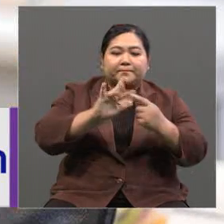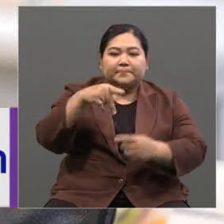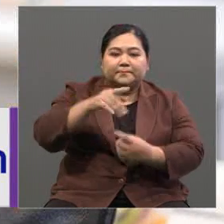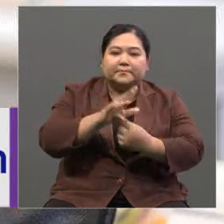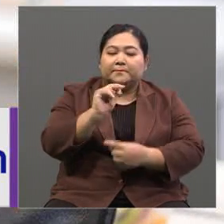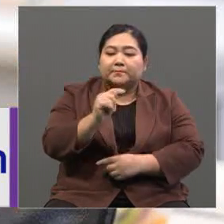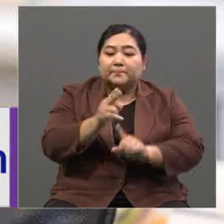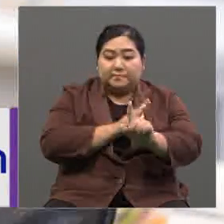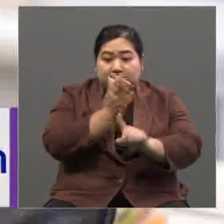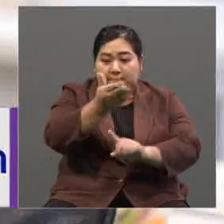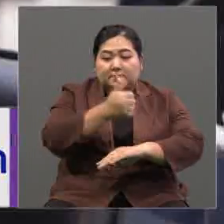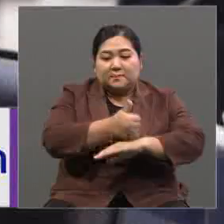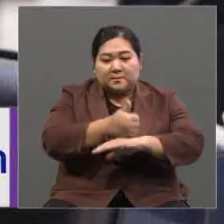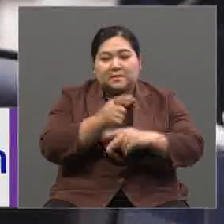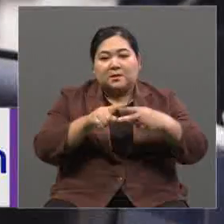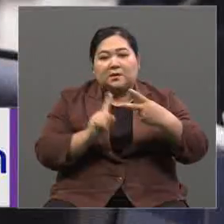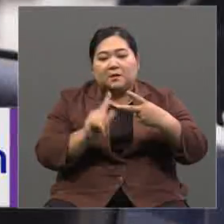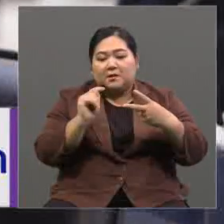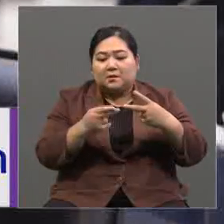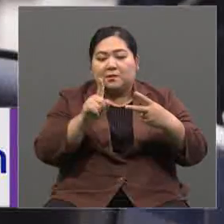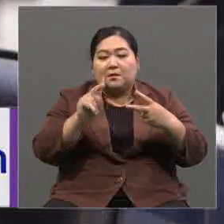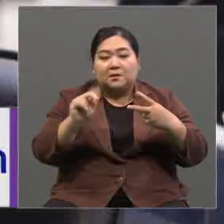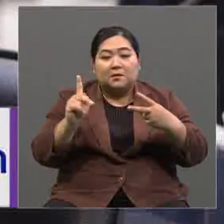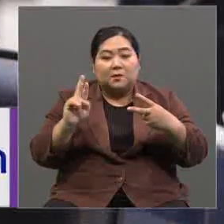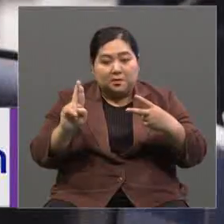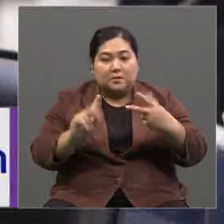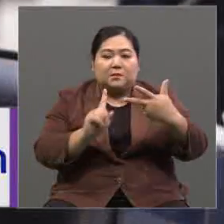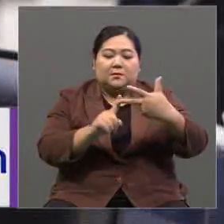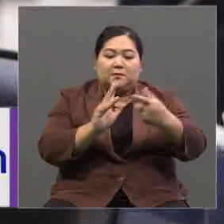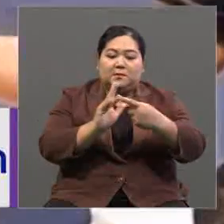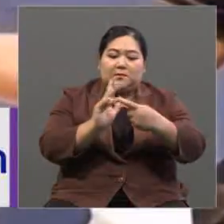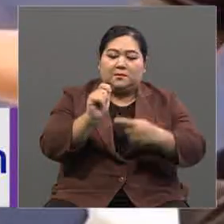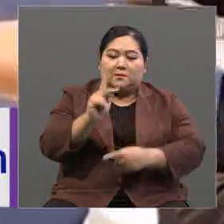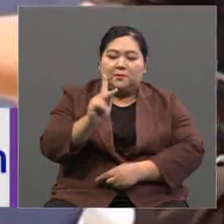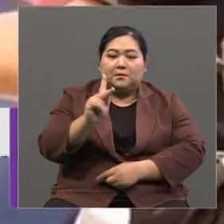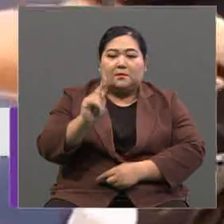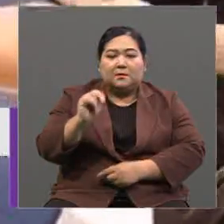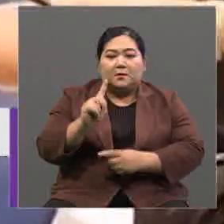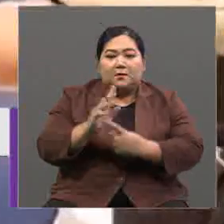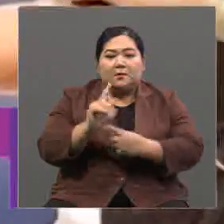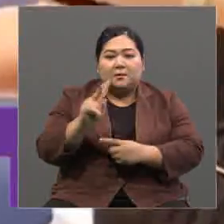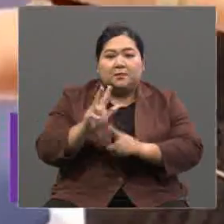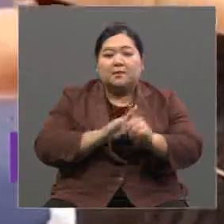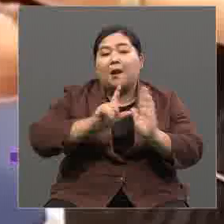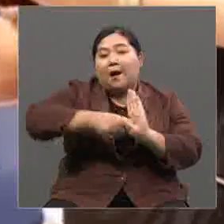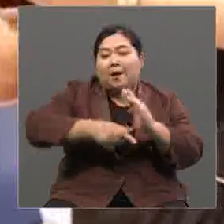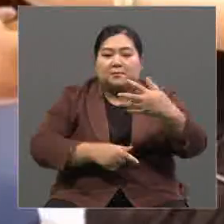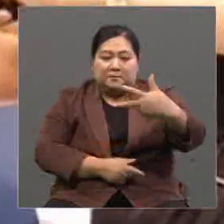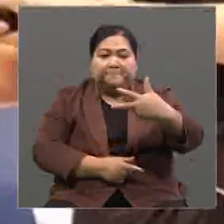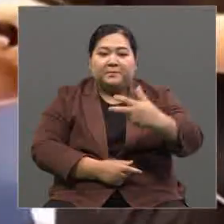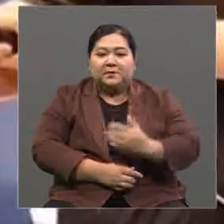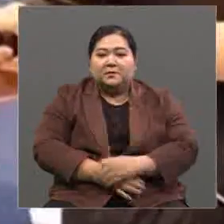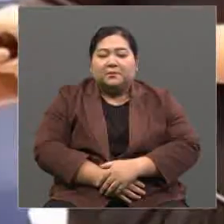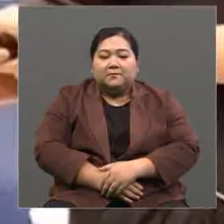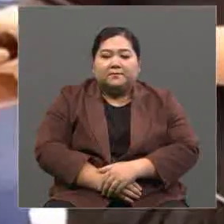าคมีคุณธนกรเนี่ยนะครับแล้วก็คุณเอกนัทพร้อมพันธ์เลขาขิงนะครับเมื่อสักครู่ที่นั่งกันแถลงข่าวกัน